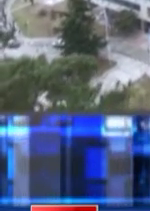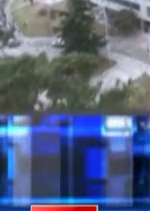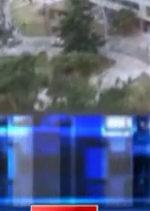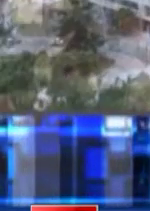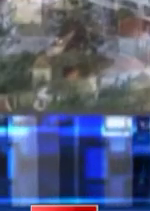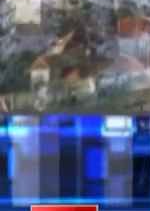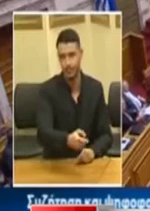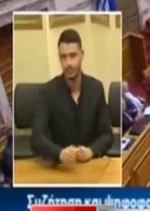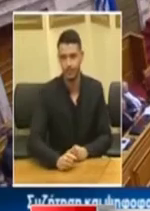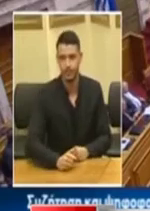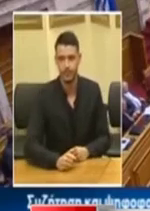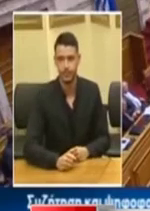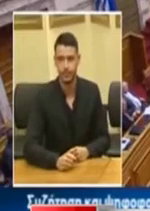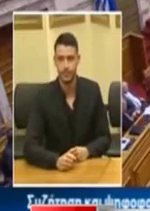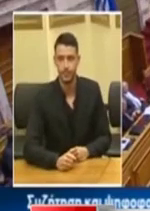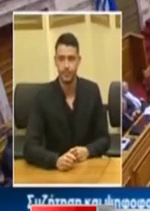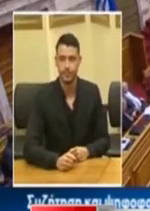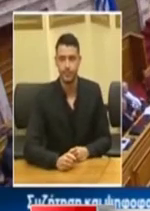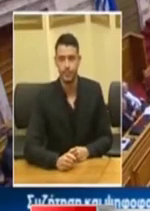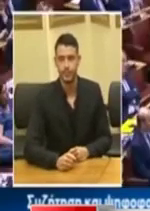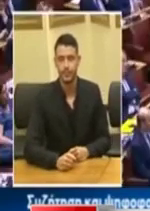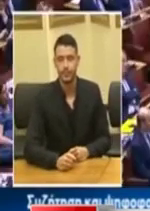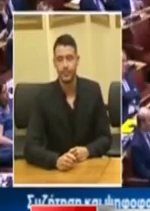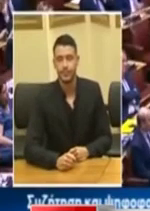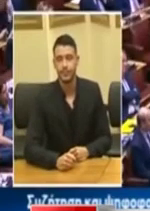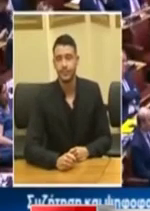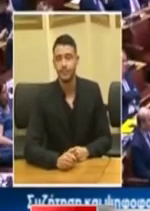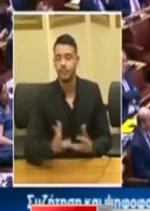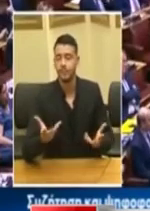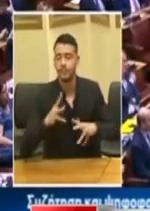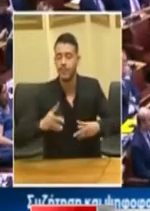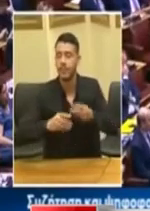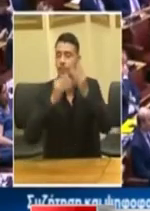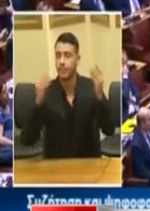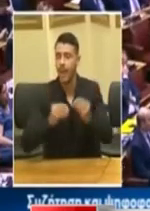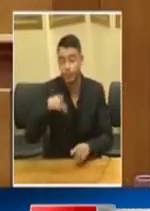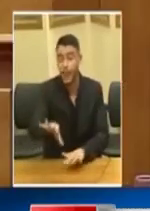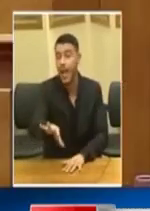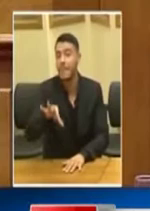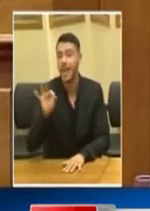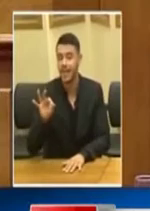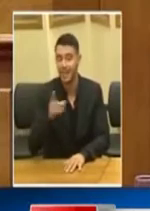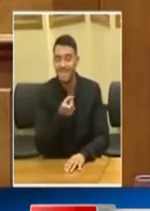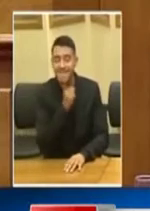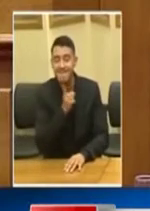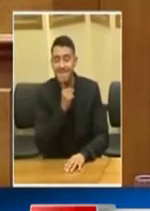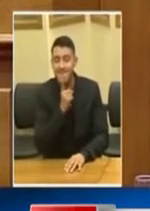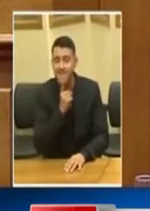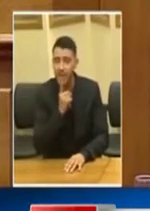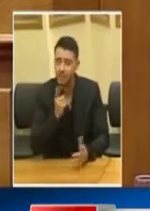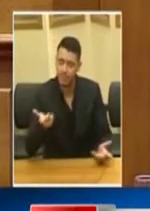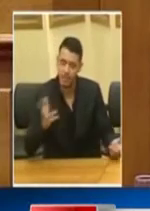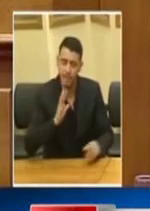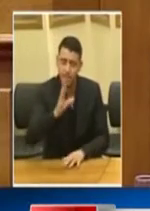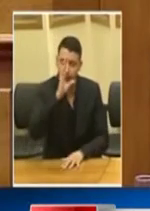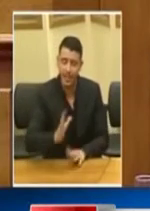ΑΝΕΛ. Από την ψηφοφορία απουσίαζαν οι ανεξάρτητοι βουλευτές Κατερίνα Παπακώστα, Νίκος Νικολόπουλος